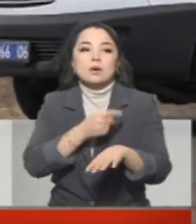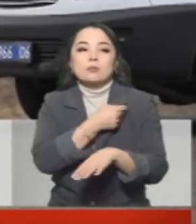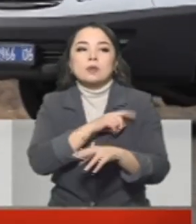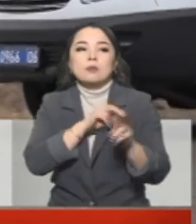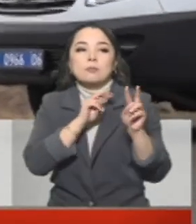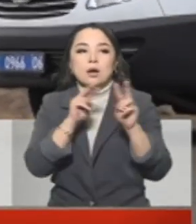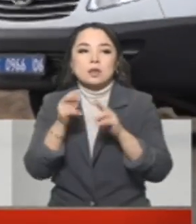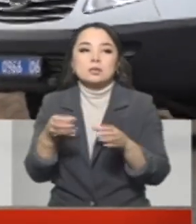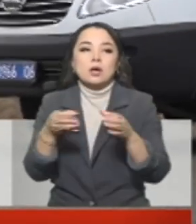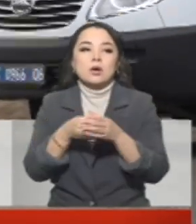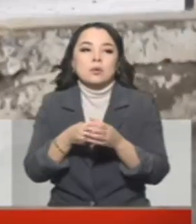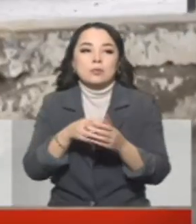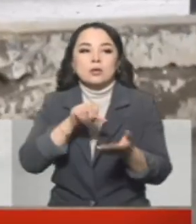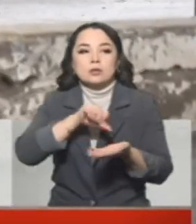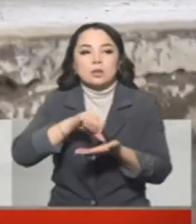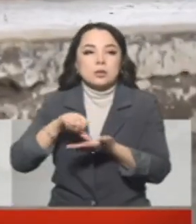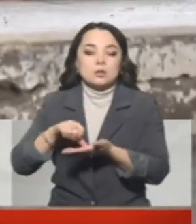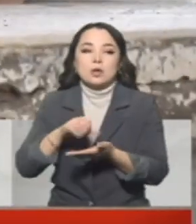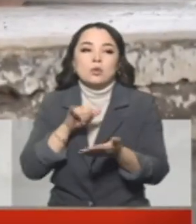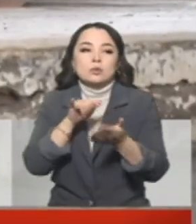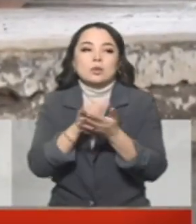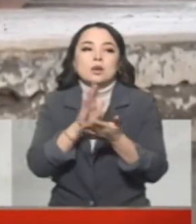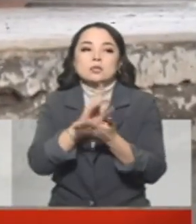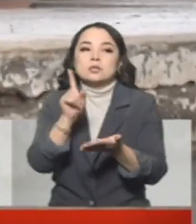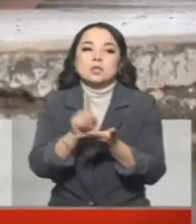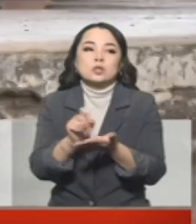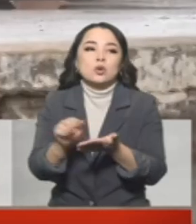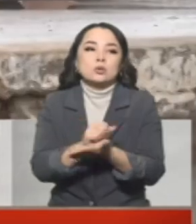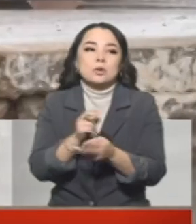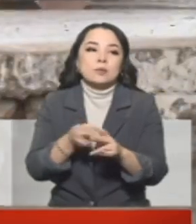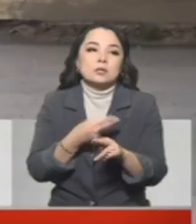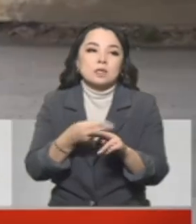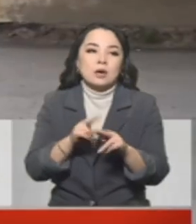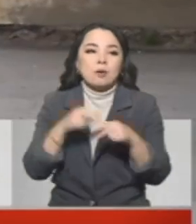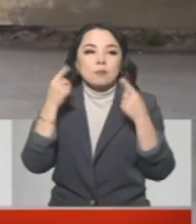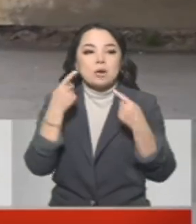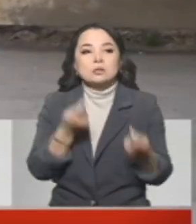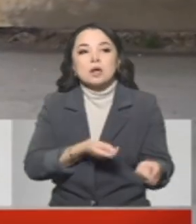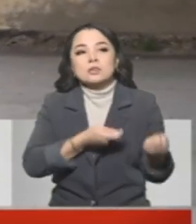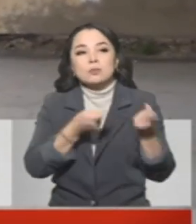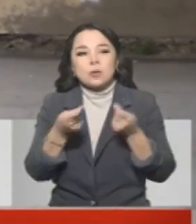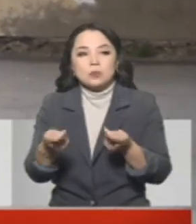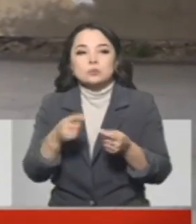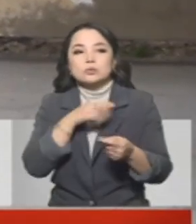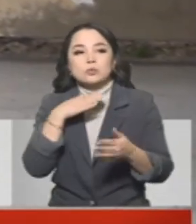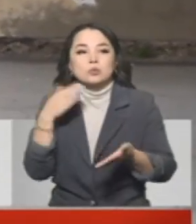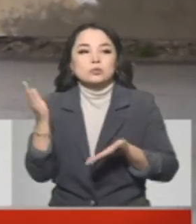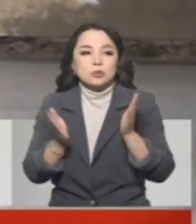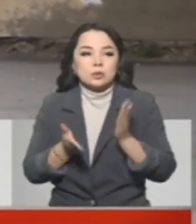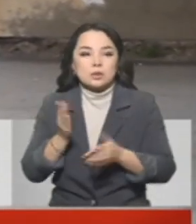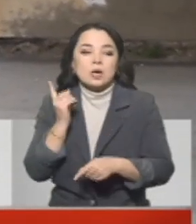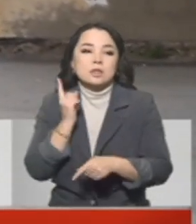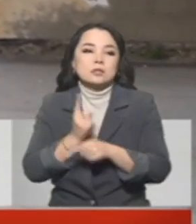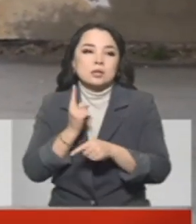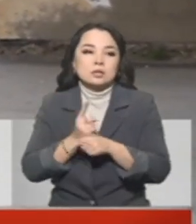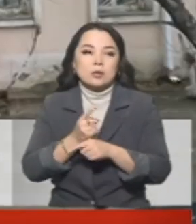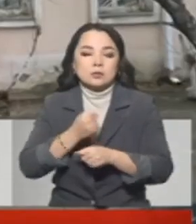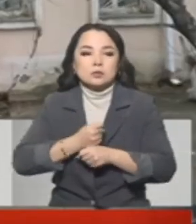ветеринарлық бақылау бекеті орнатылды. Қазір қалада тиісті құжаттарсыз малды тасымалдауға және союға қатаң тыйым салынды.